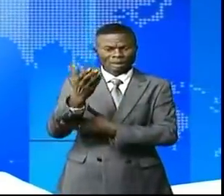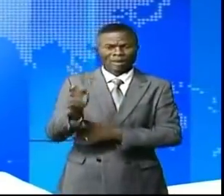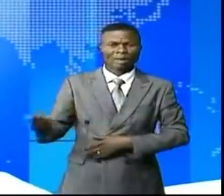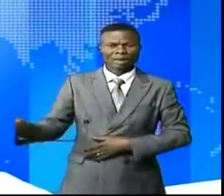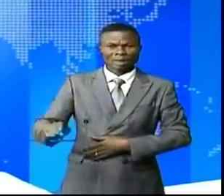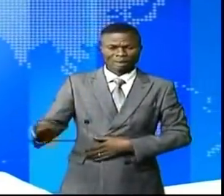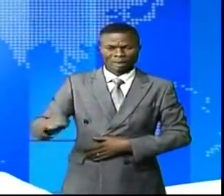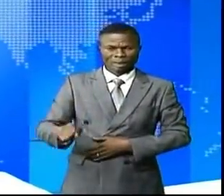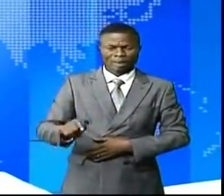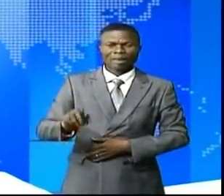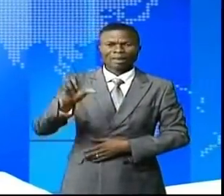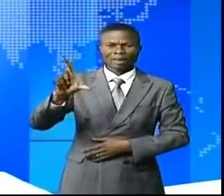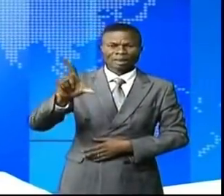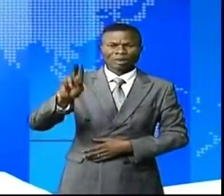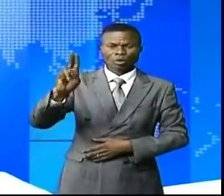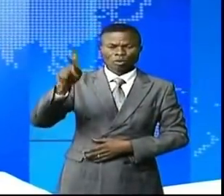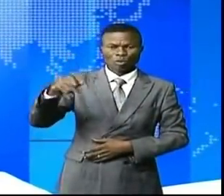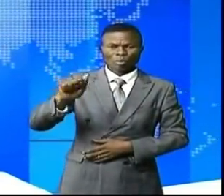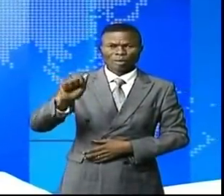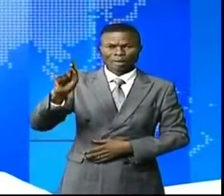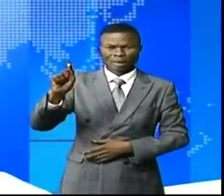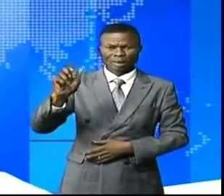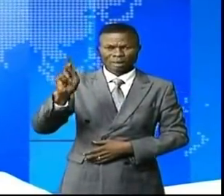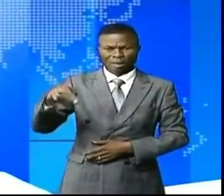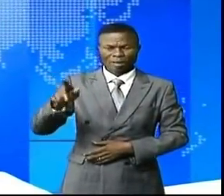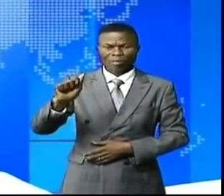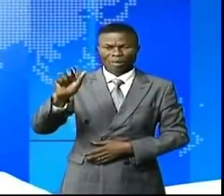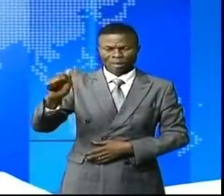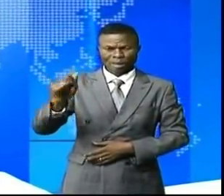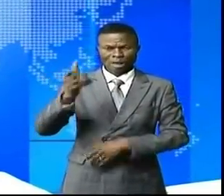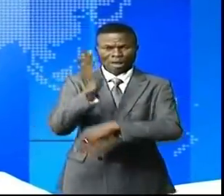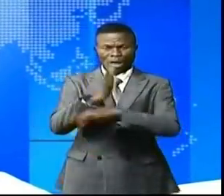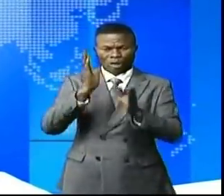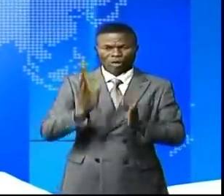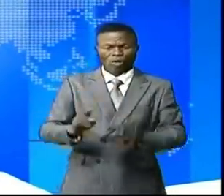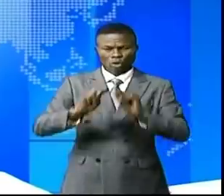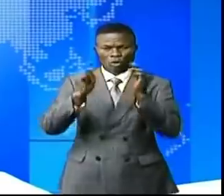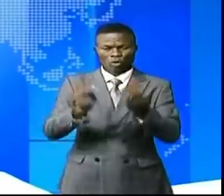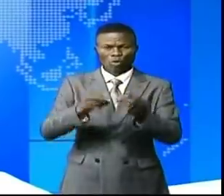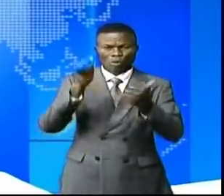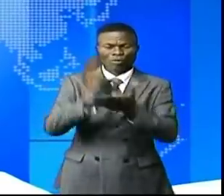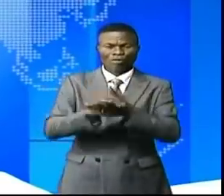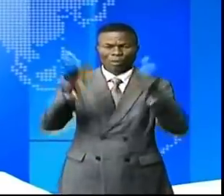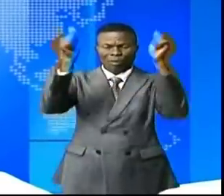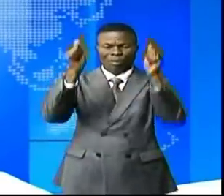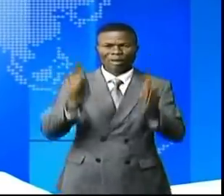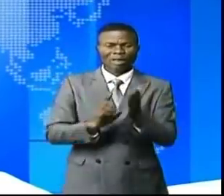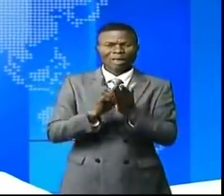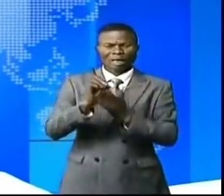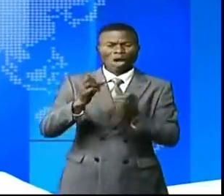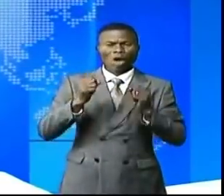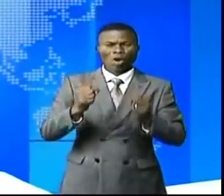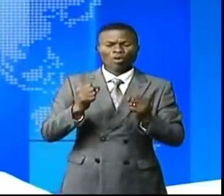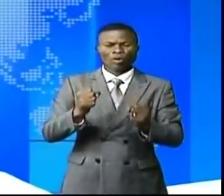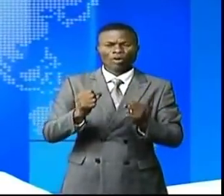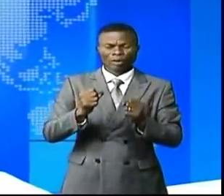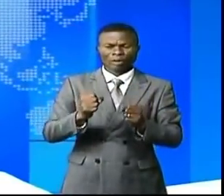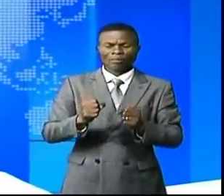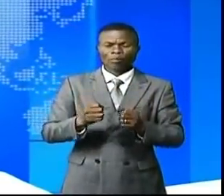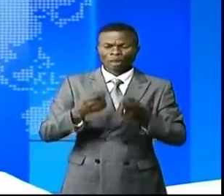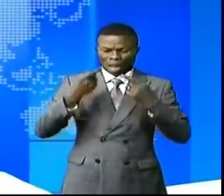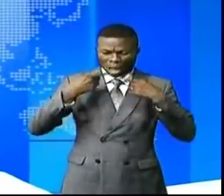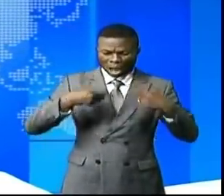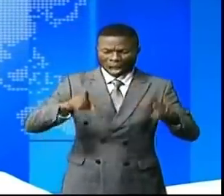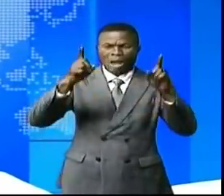des Lupatapata au Kasaï oriental. C'est la conseillère au réseau de femmes africains pour le développement durable qui a donné le